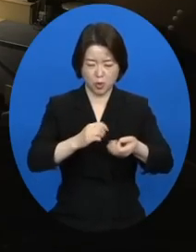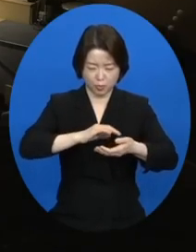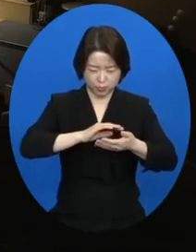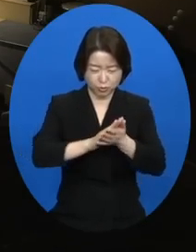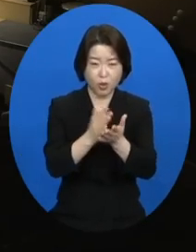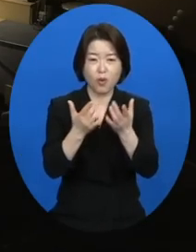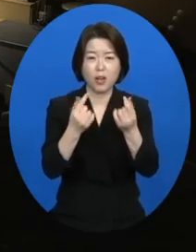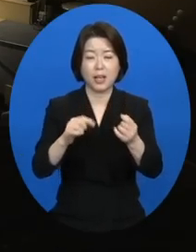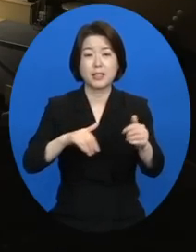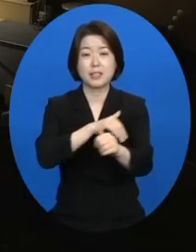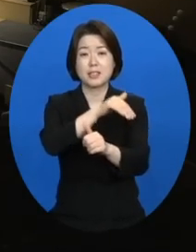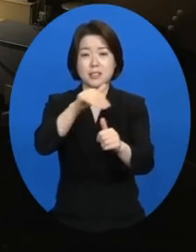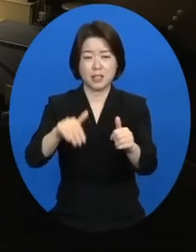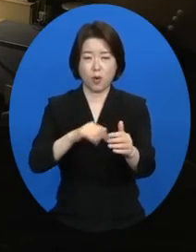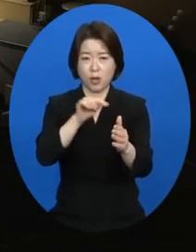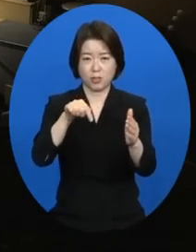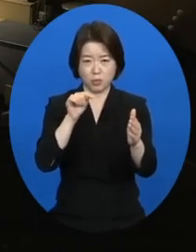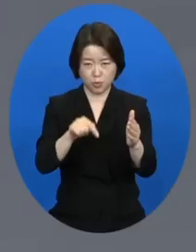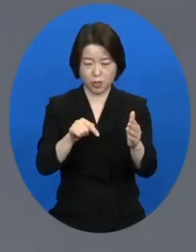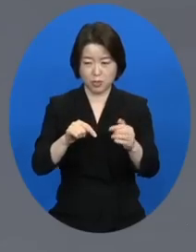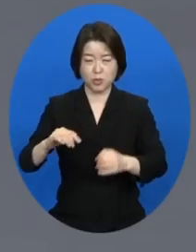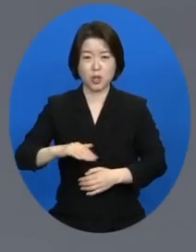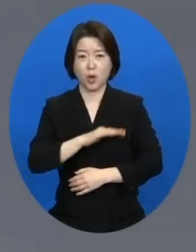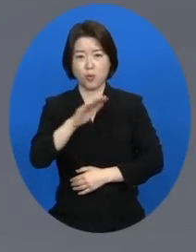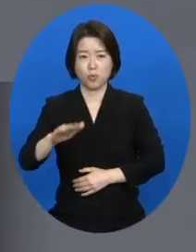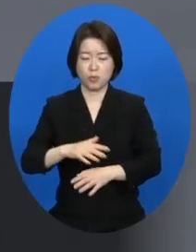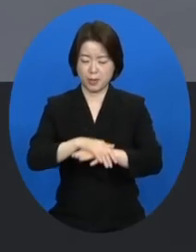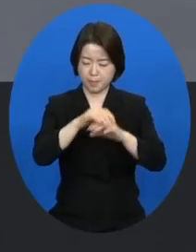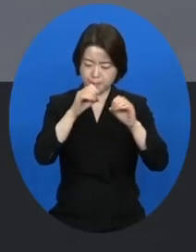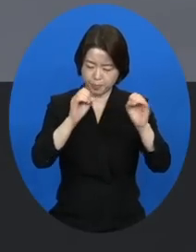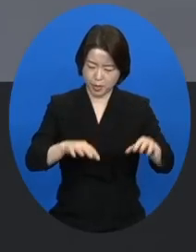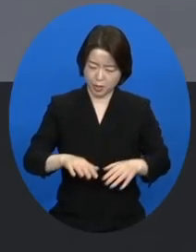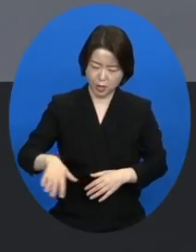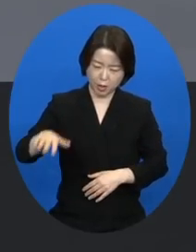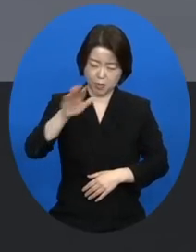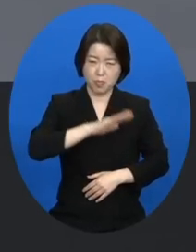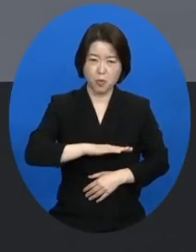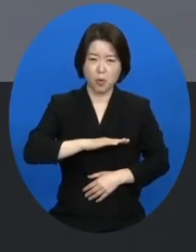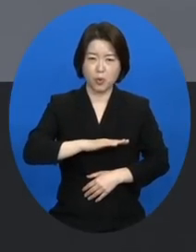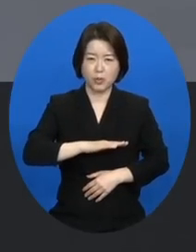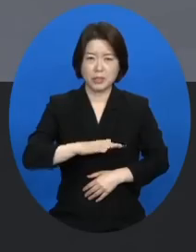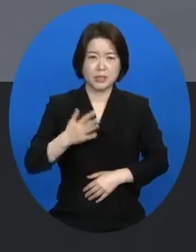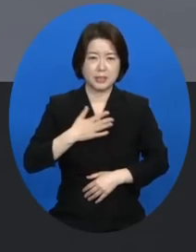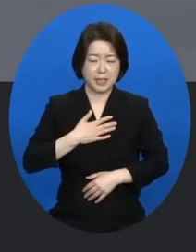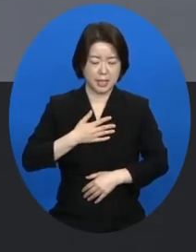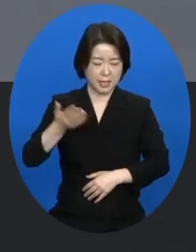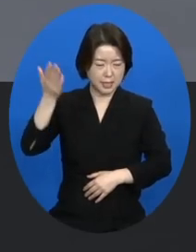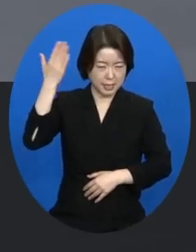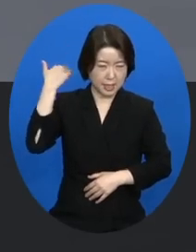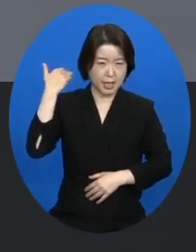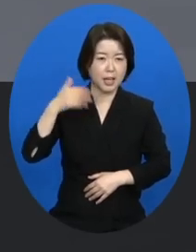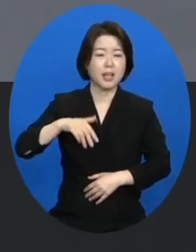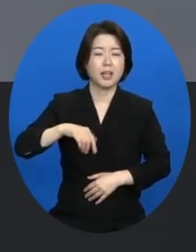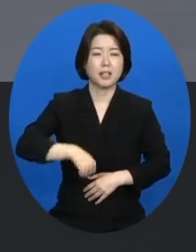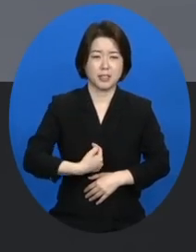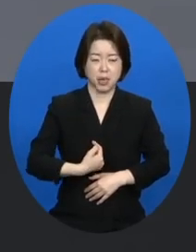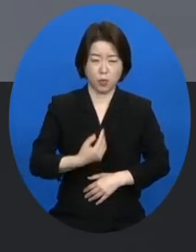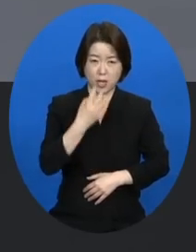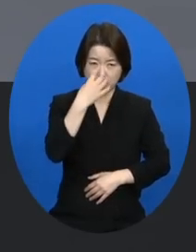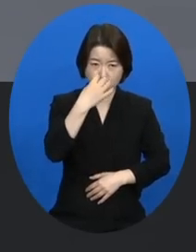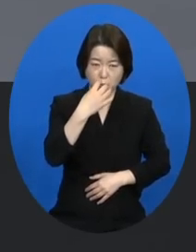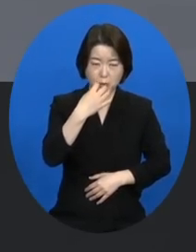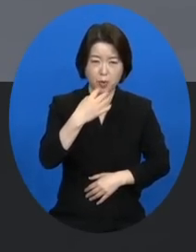듯한 상황 속에서 우리의 헛된 모든 옛 자아와 교만, 자만이 깨어지게 하여 주시고 우리